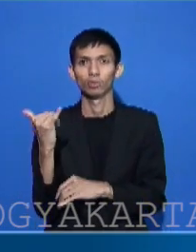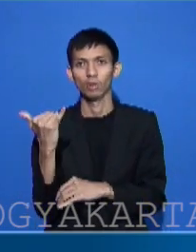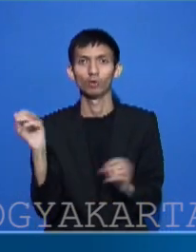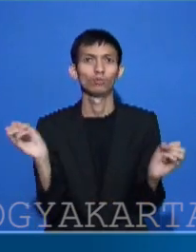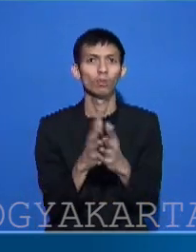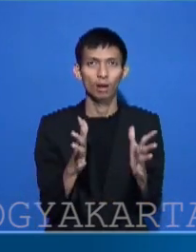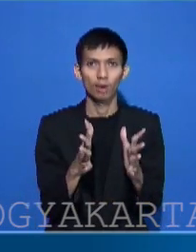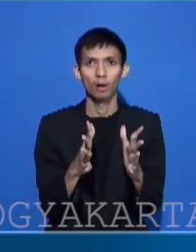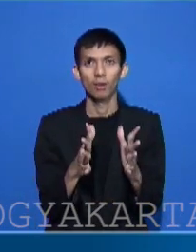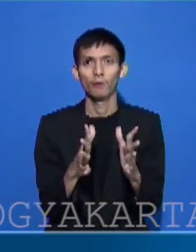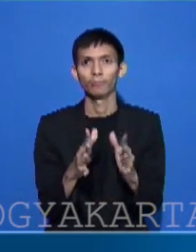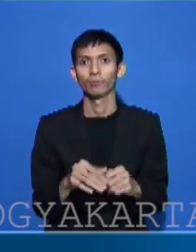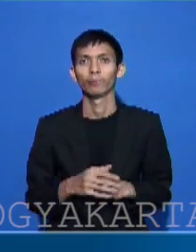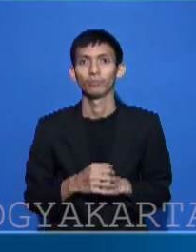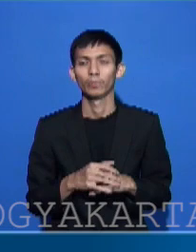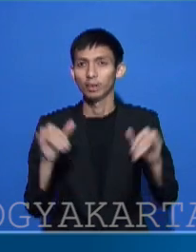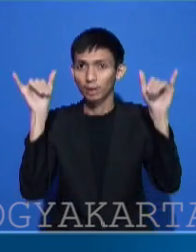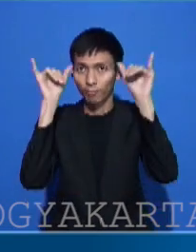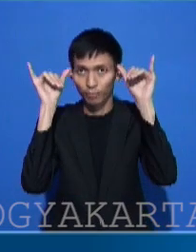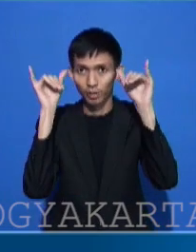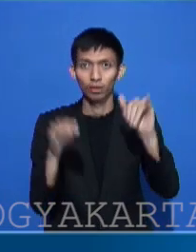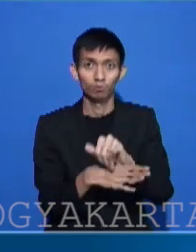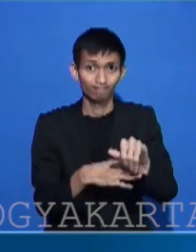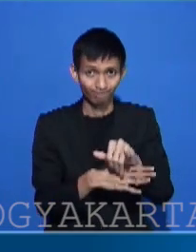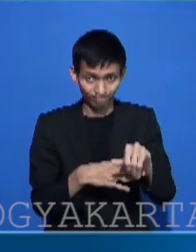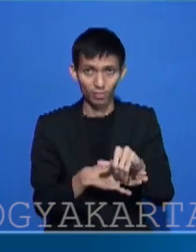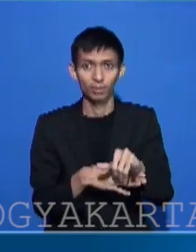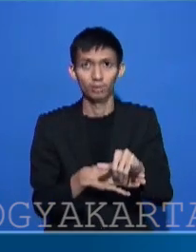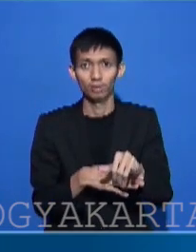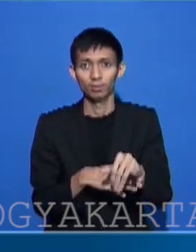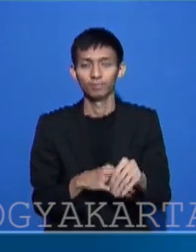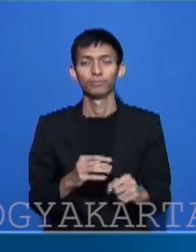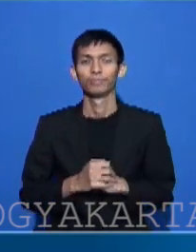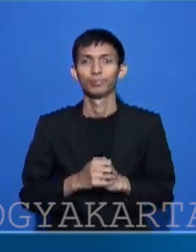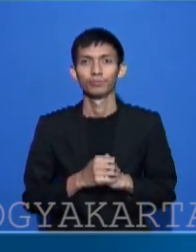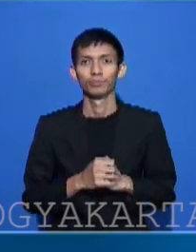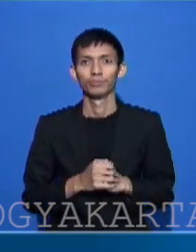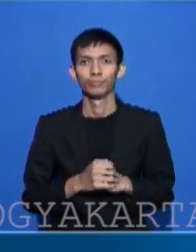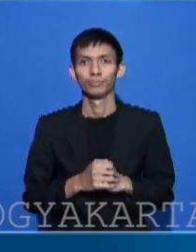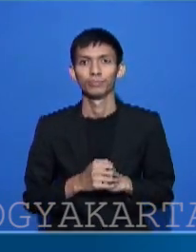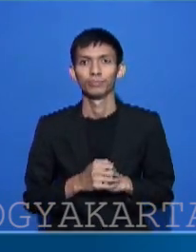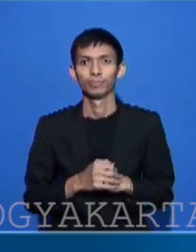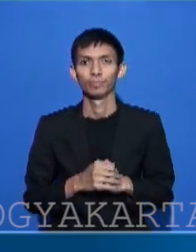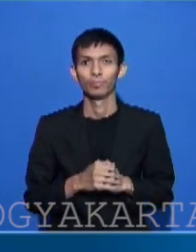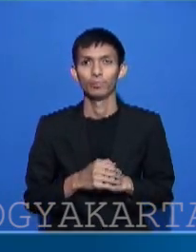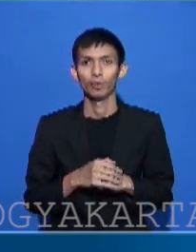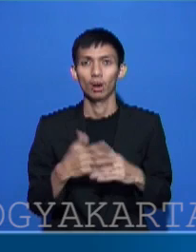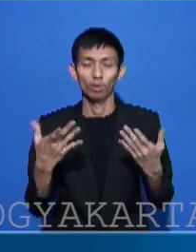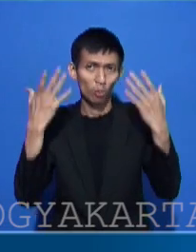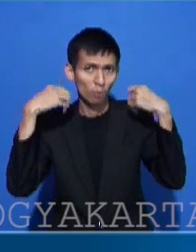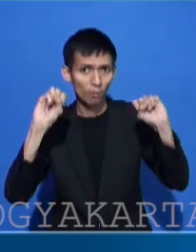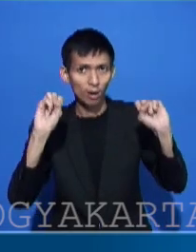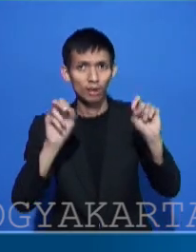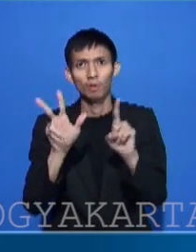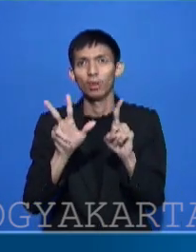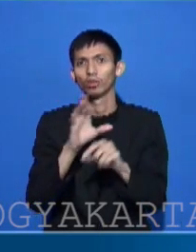sapi potong di bumi Mataram ini mencapai 31.000 ekor, kambing 40.000 ekor, dan domba mencapai hampir 18.000